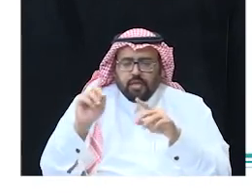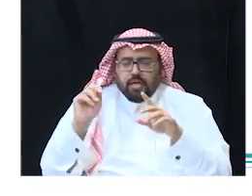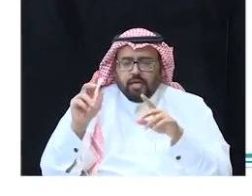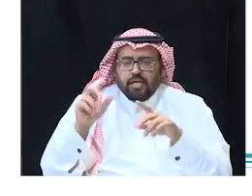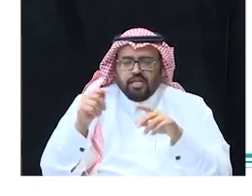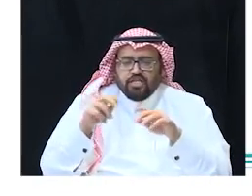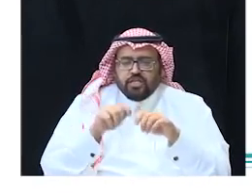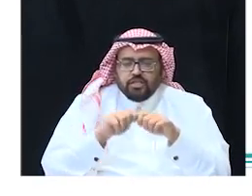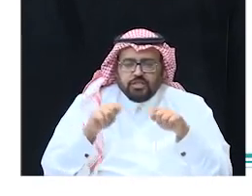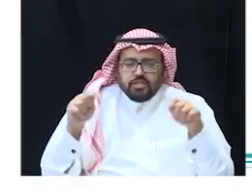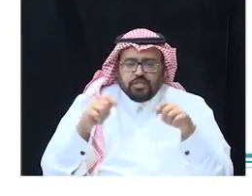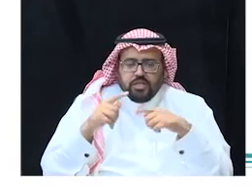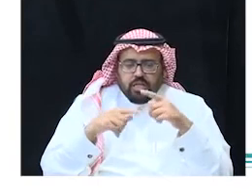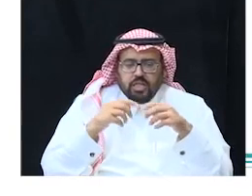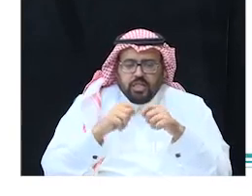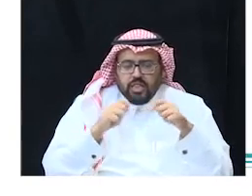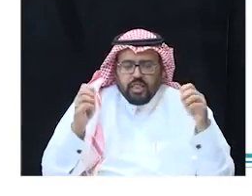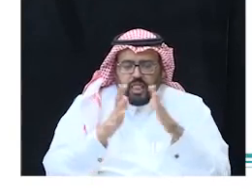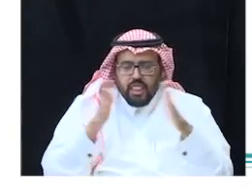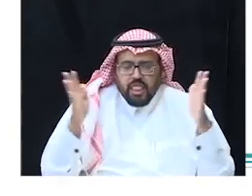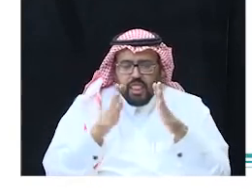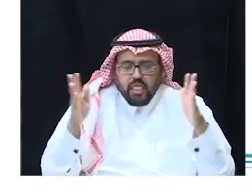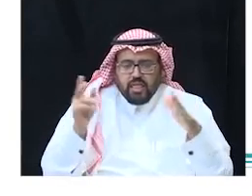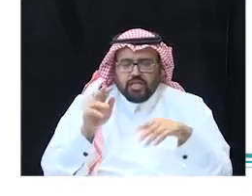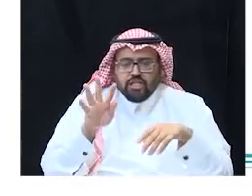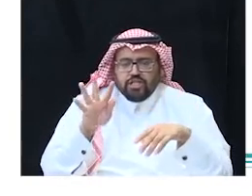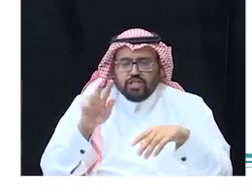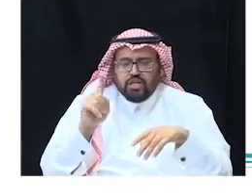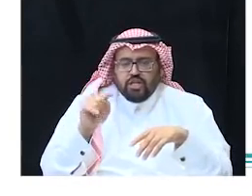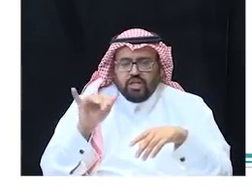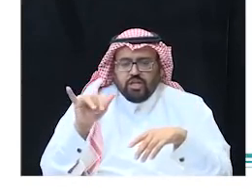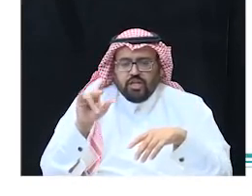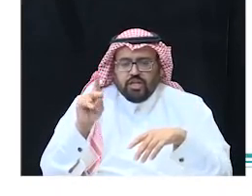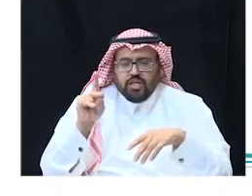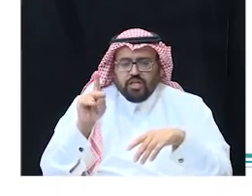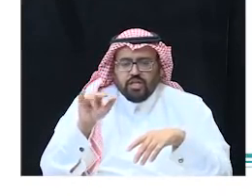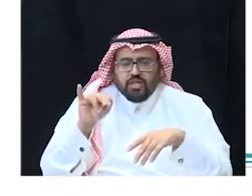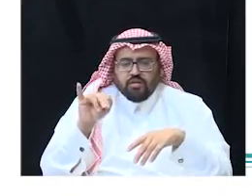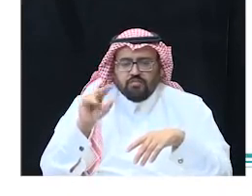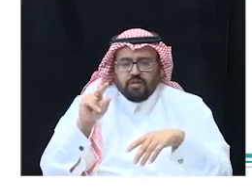أم دبابيس؟ ها يا أبطال، الذي لا ينجذب.